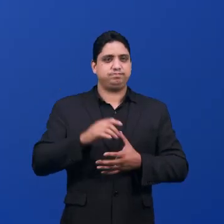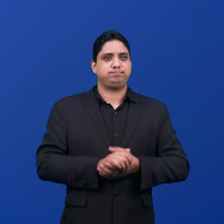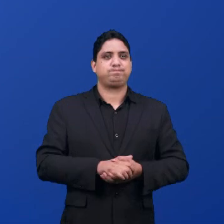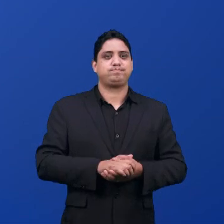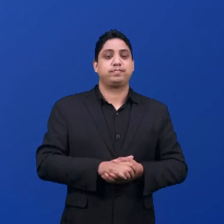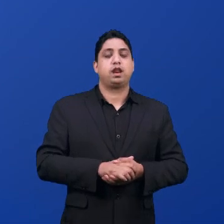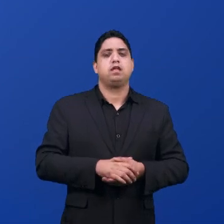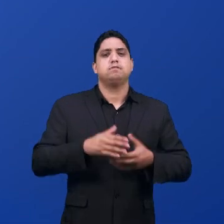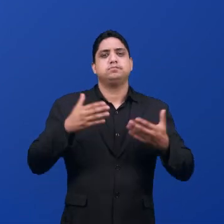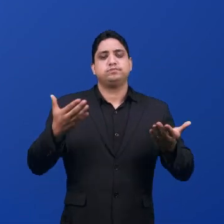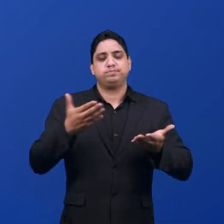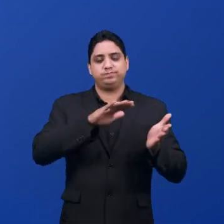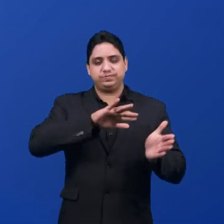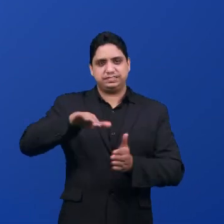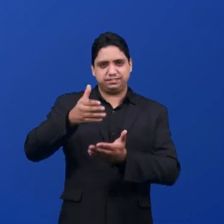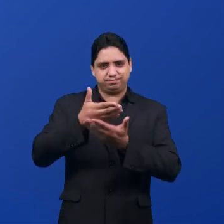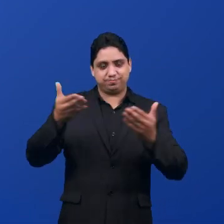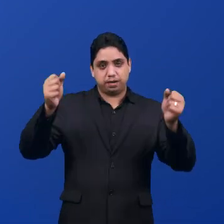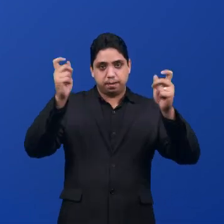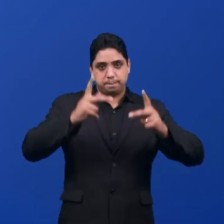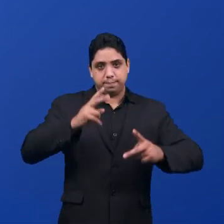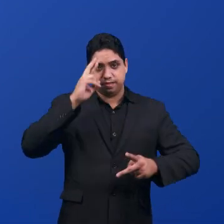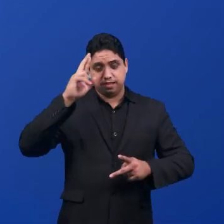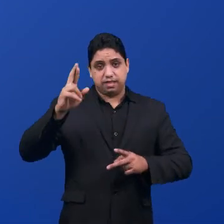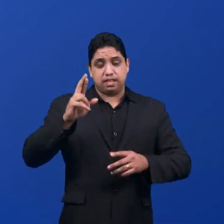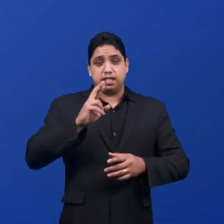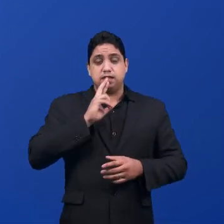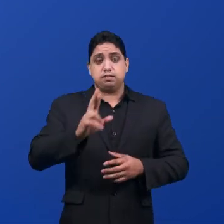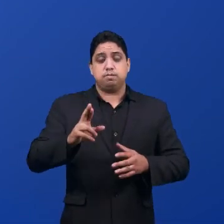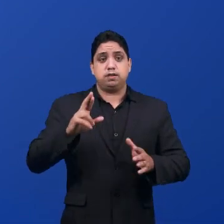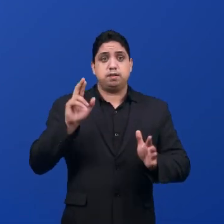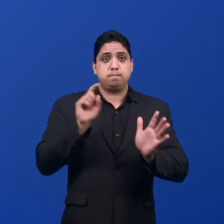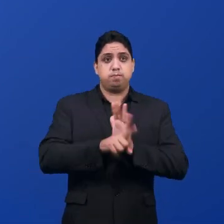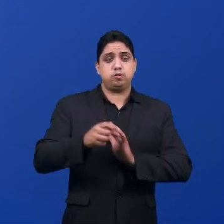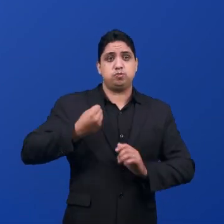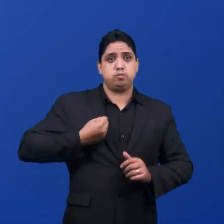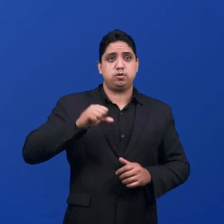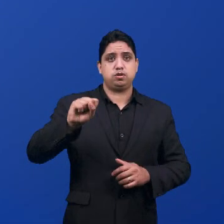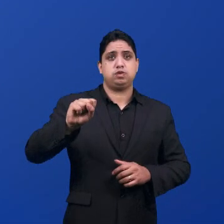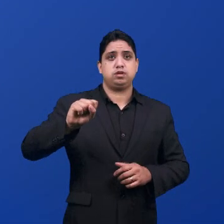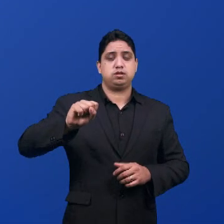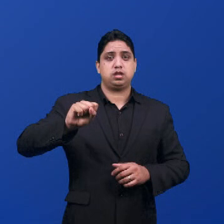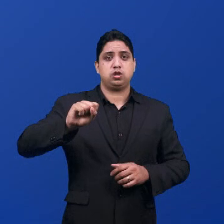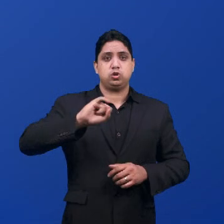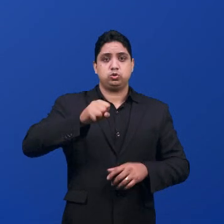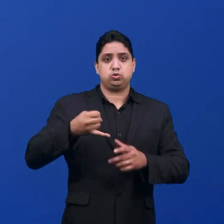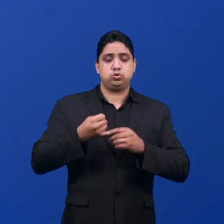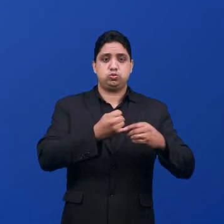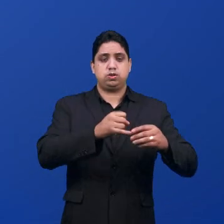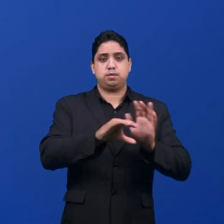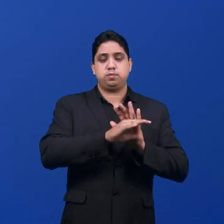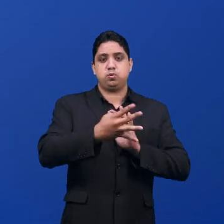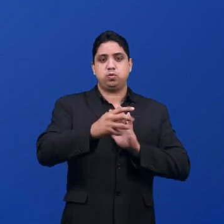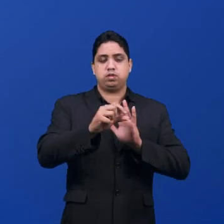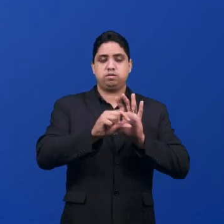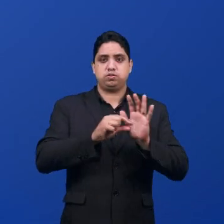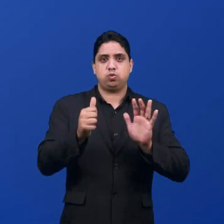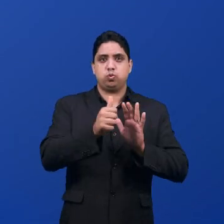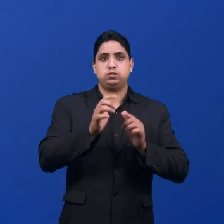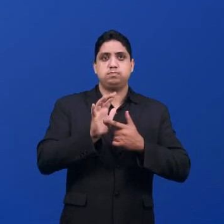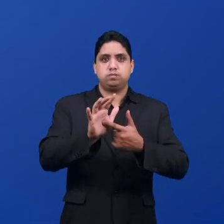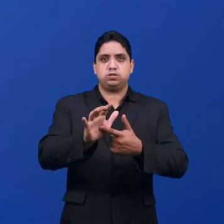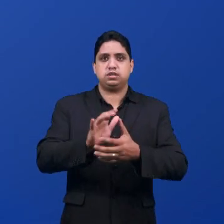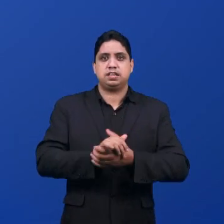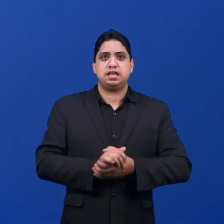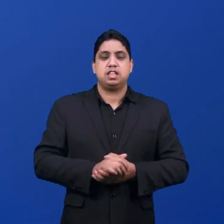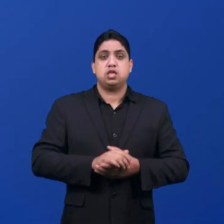à Santa Maria, na Rio Grande do Sul. Mes frères, la paix du Seigneur réponse à la 8e question, selon on lit